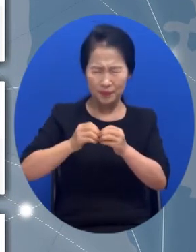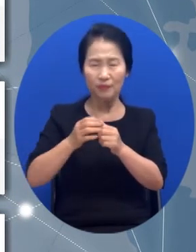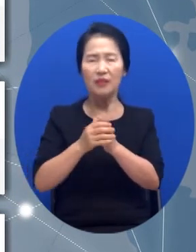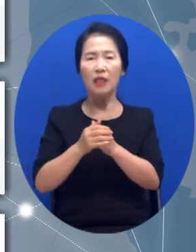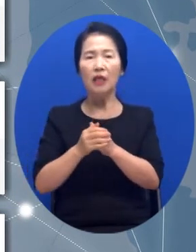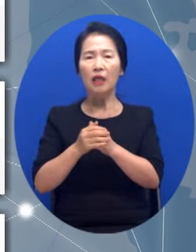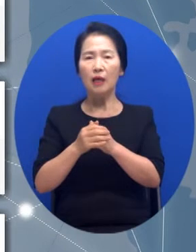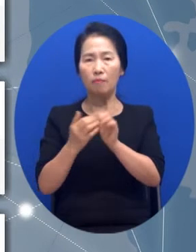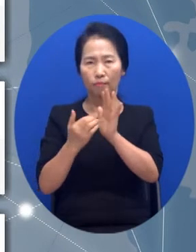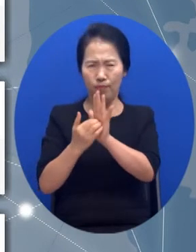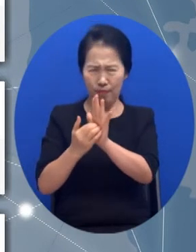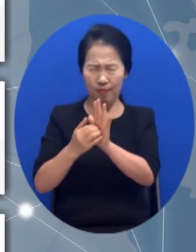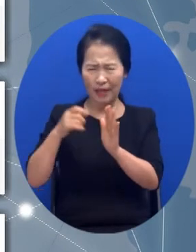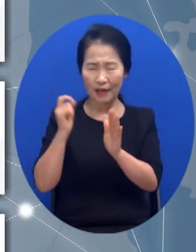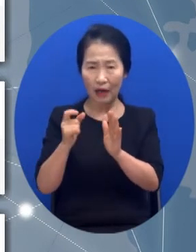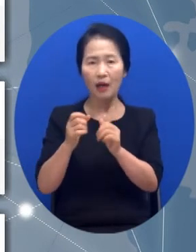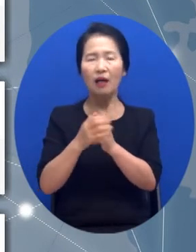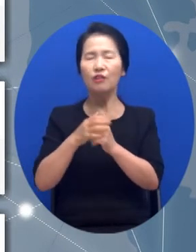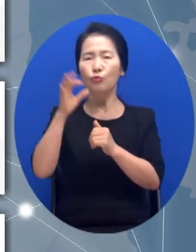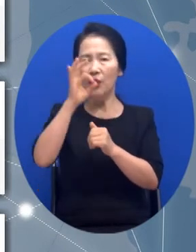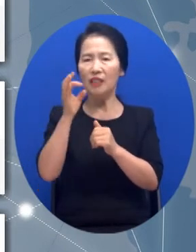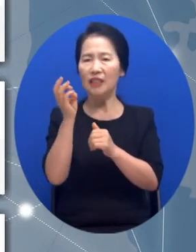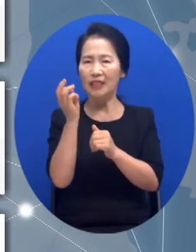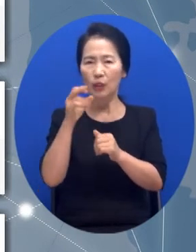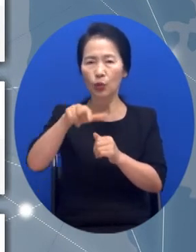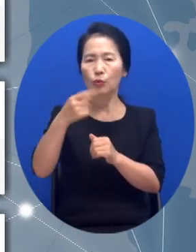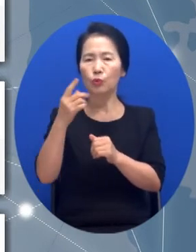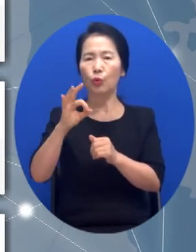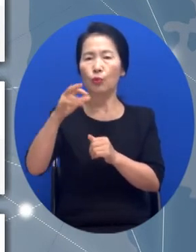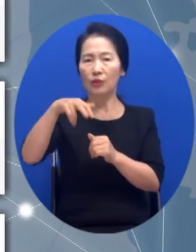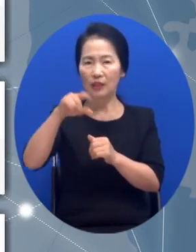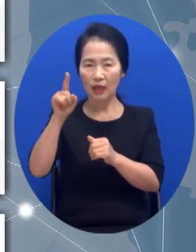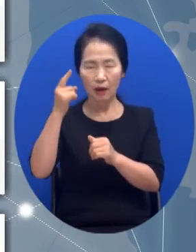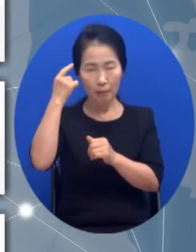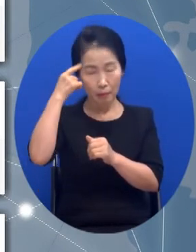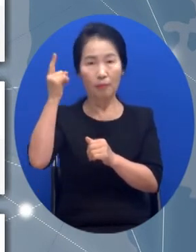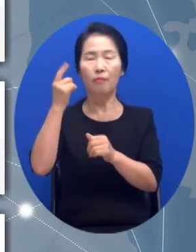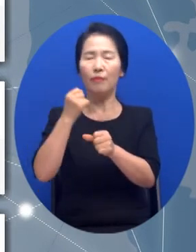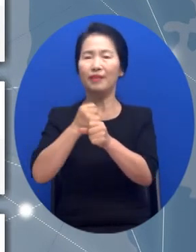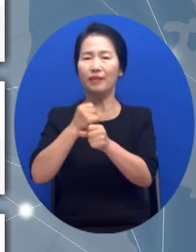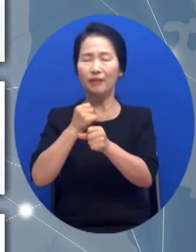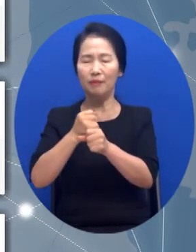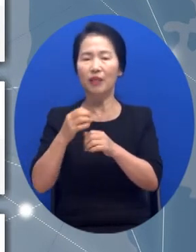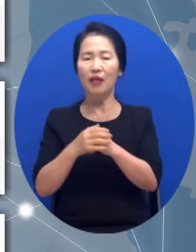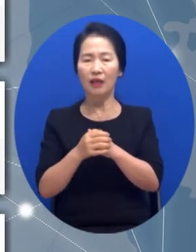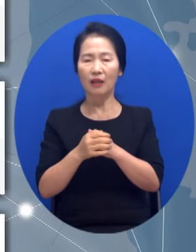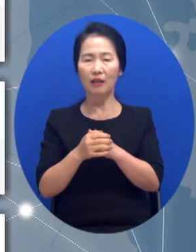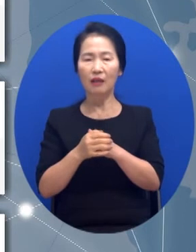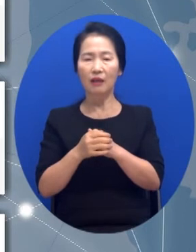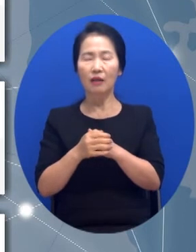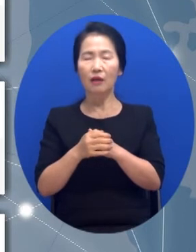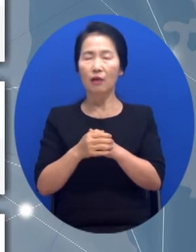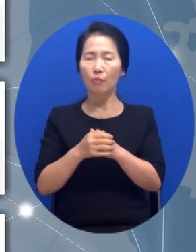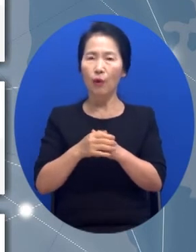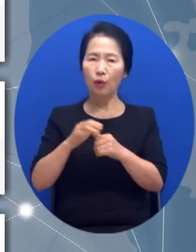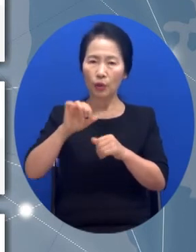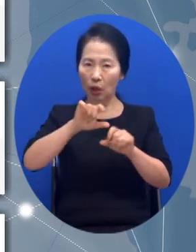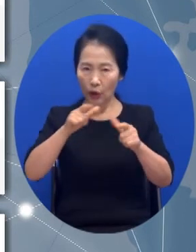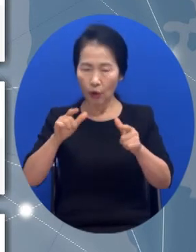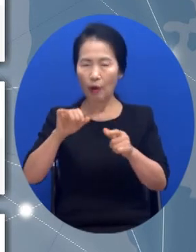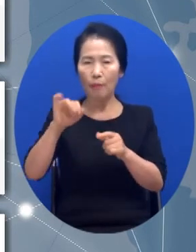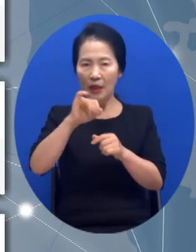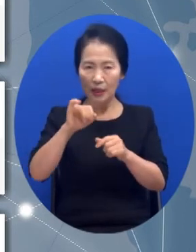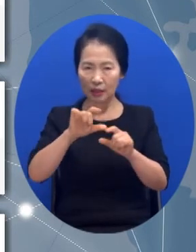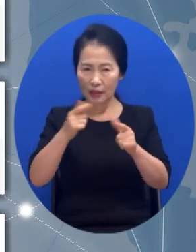개발했습니다. 이 돼지는 호흡기 증후군과 돼지 위장염 바이러스, 돼지 델타 코로나 바이러스에 강한